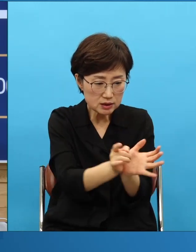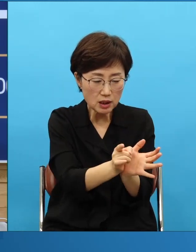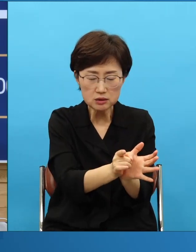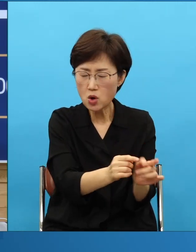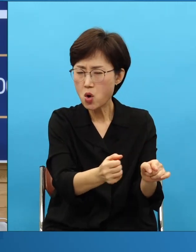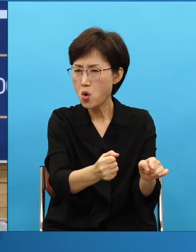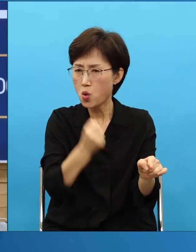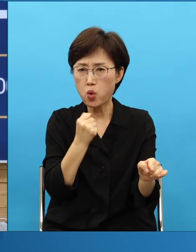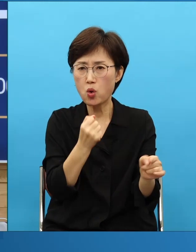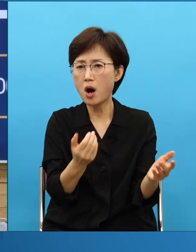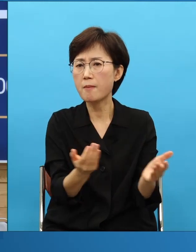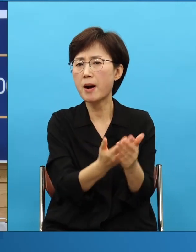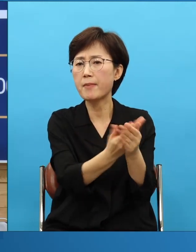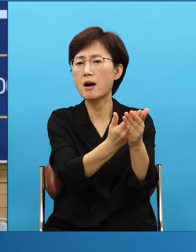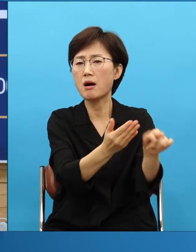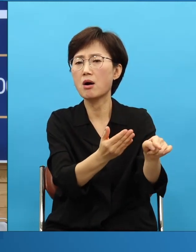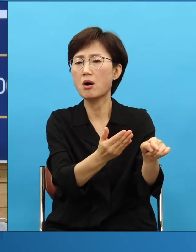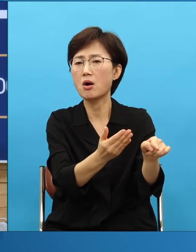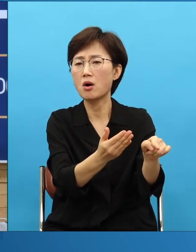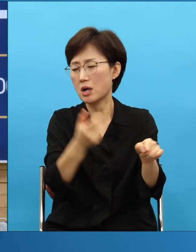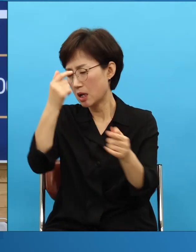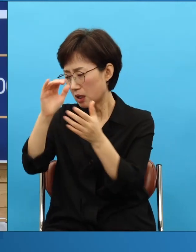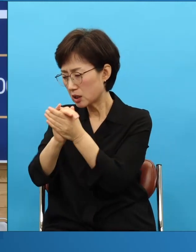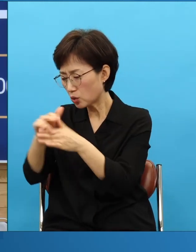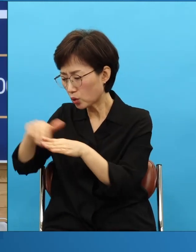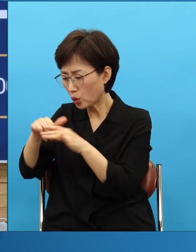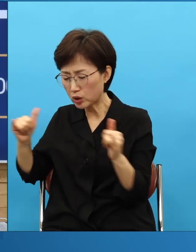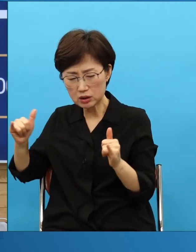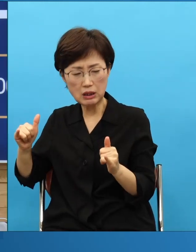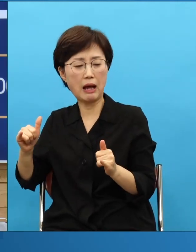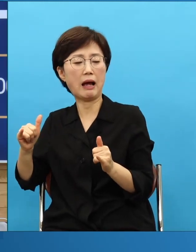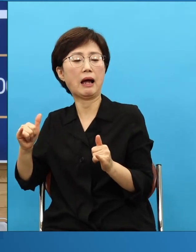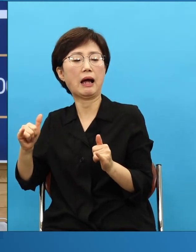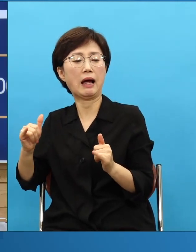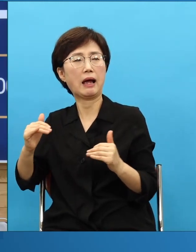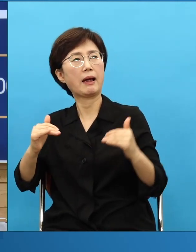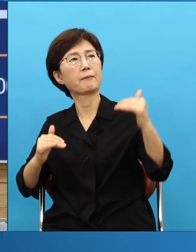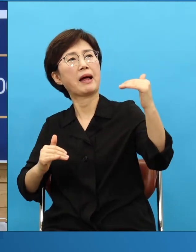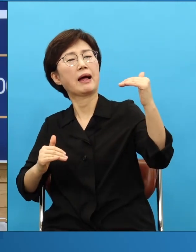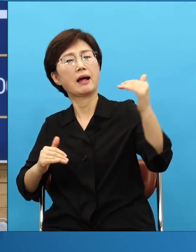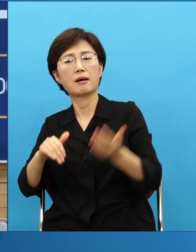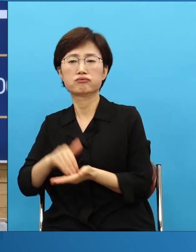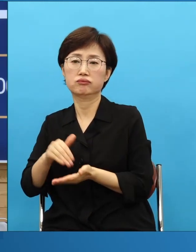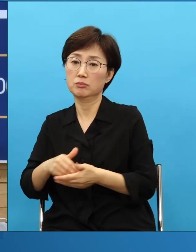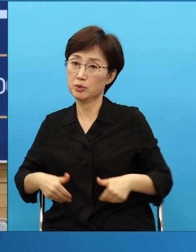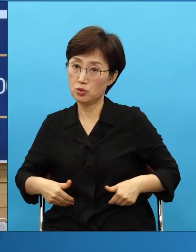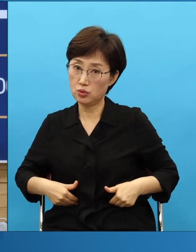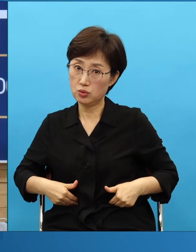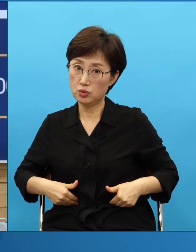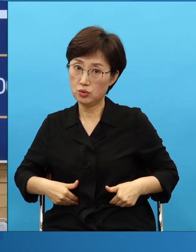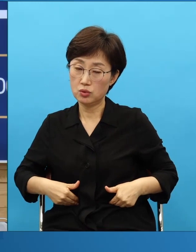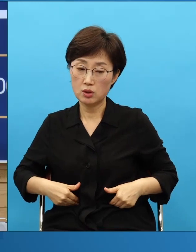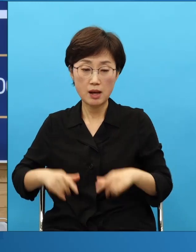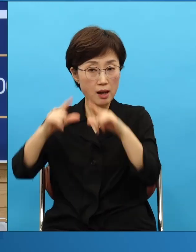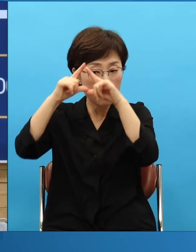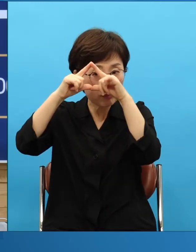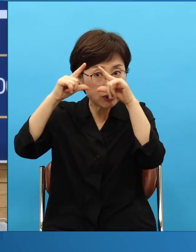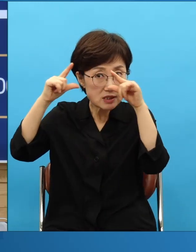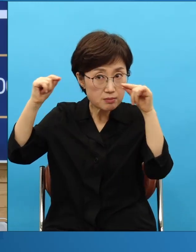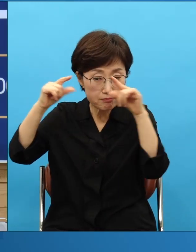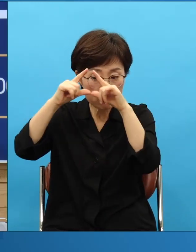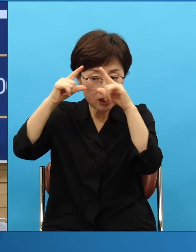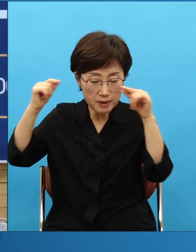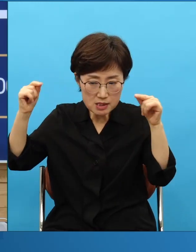was a new ager. 우리 기독교인이 기도해야 돼요. And so our Christians must pray. 아니 프리메이슨 속해 있는 스티브 잡스가